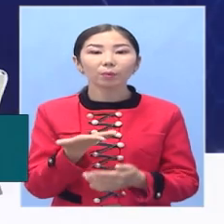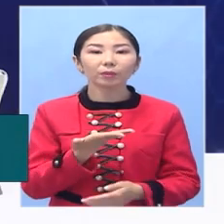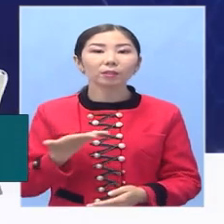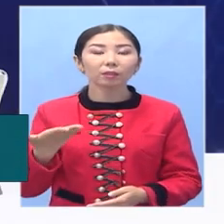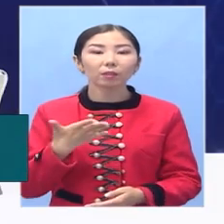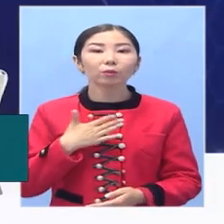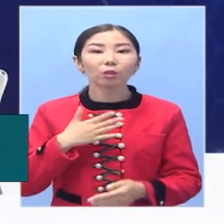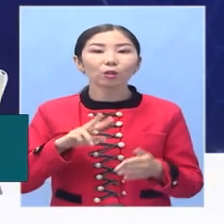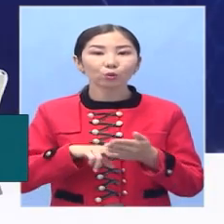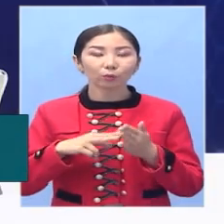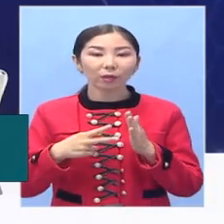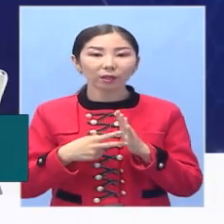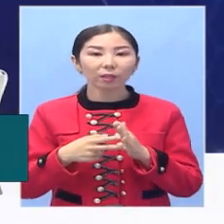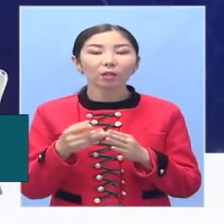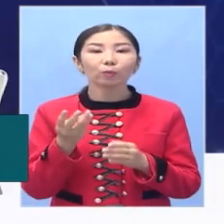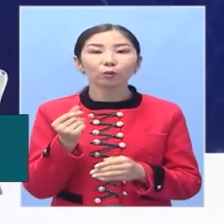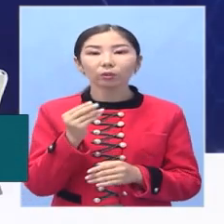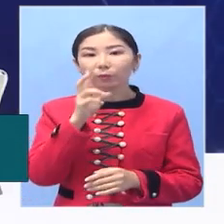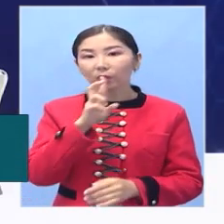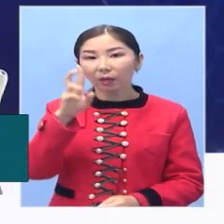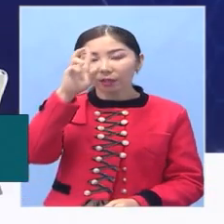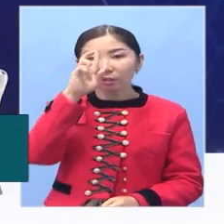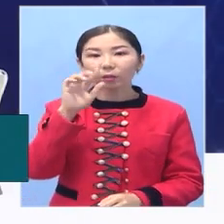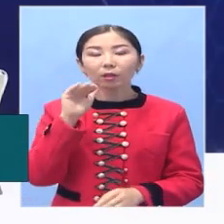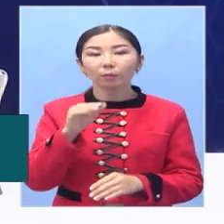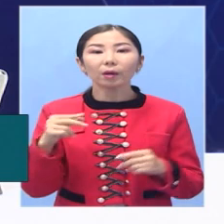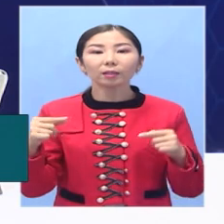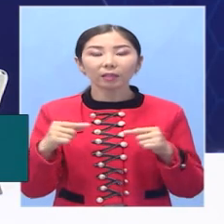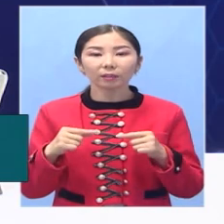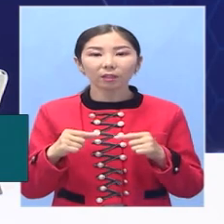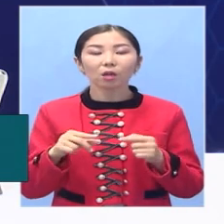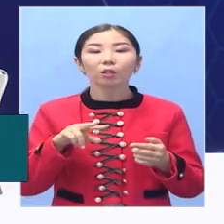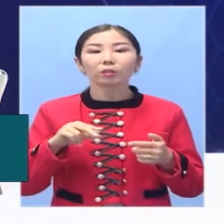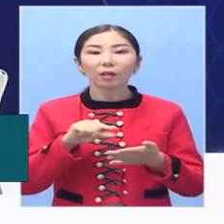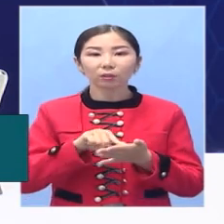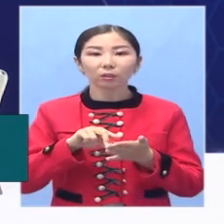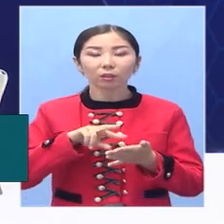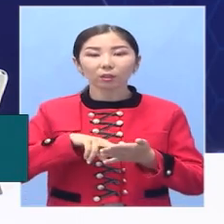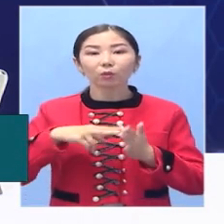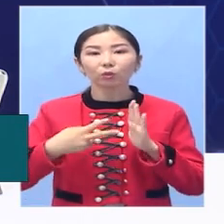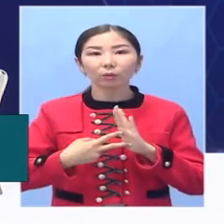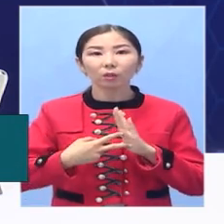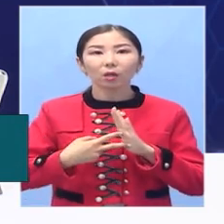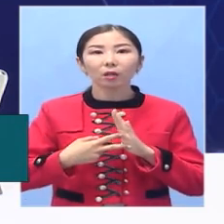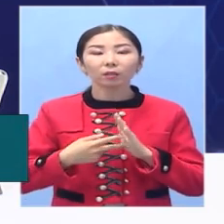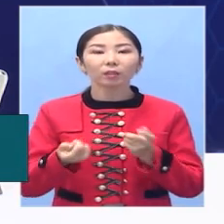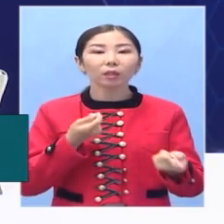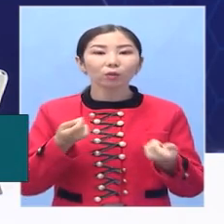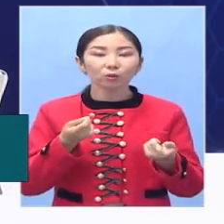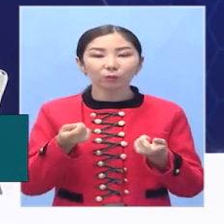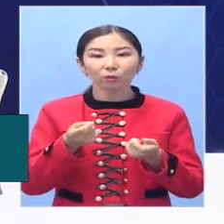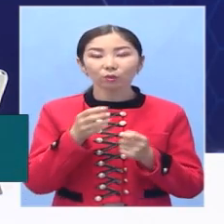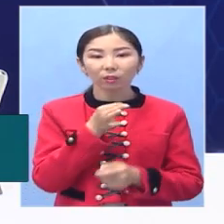білуімізше жоспарланған бөлінген бюджеттің қаржысы сол мақсатты жұмсалып жатыр деген уәж айтады. Көбіне енді атқарушы билік, өкілетті